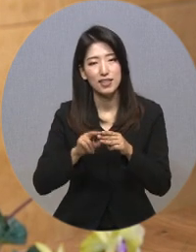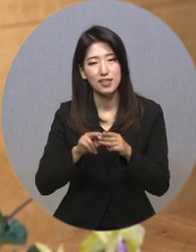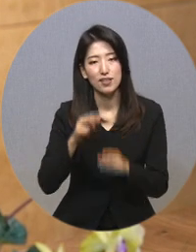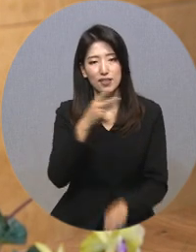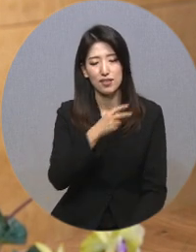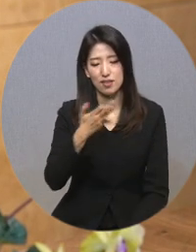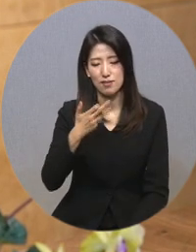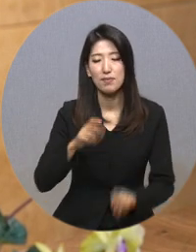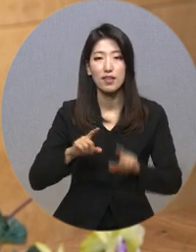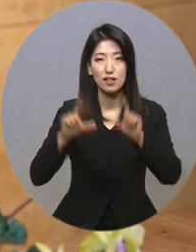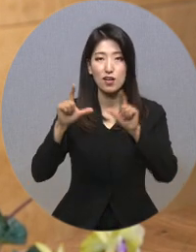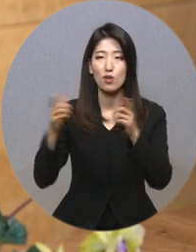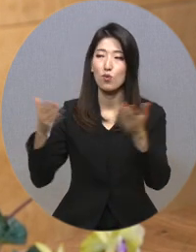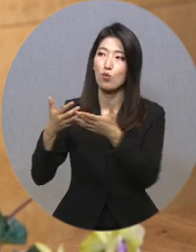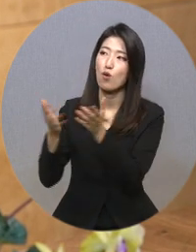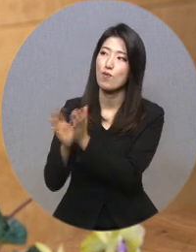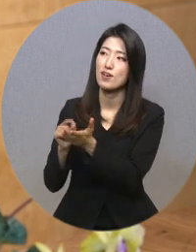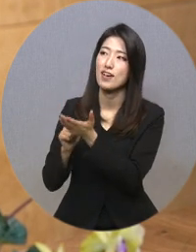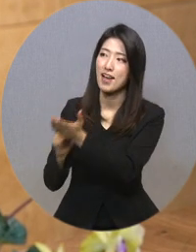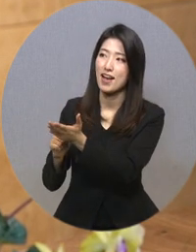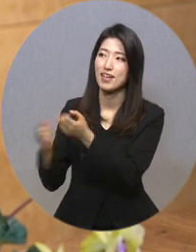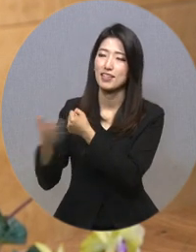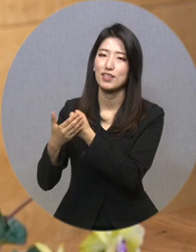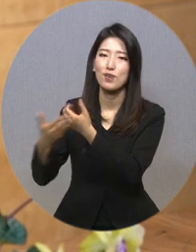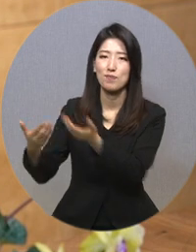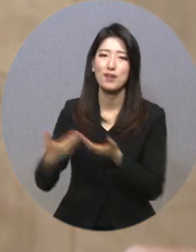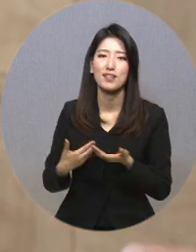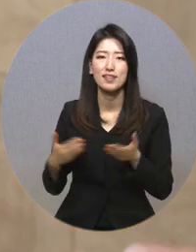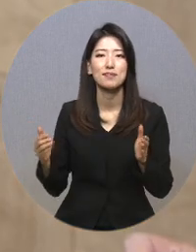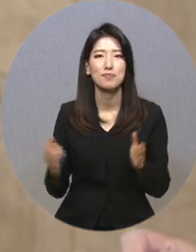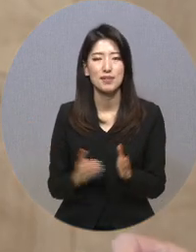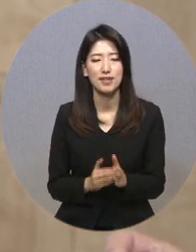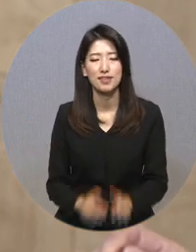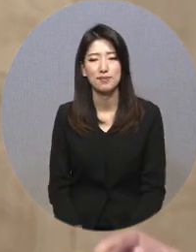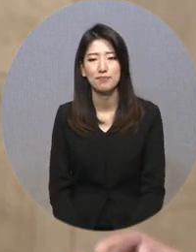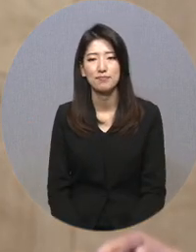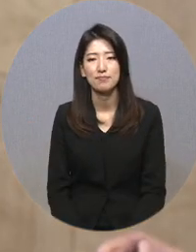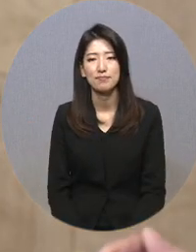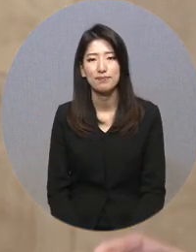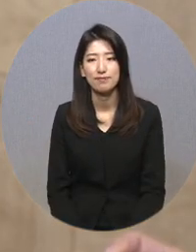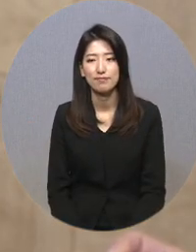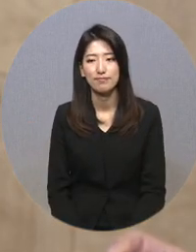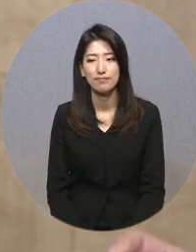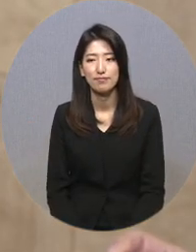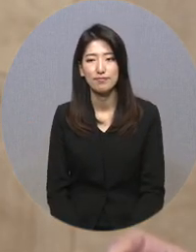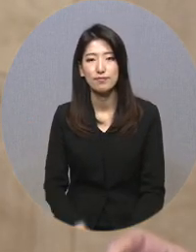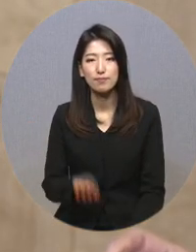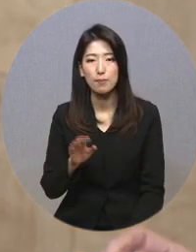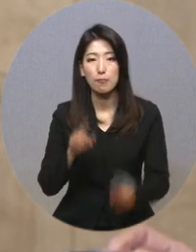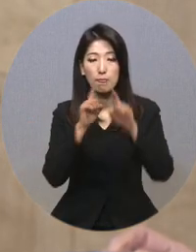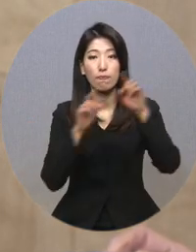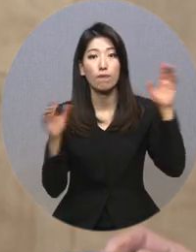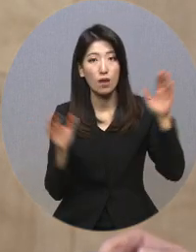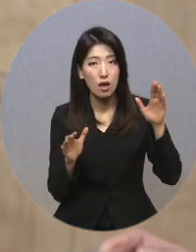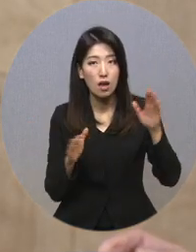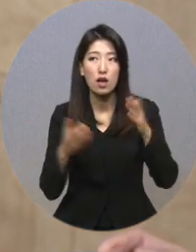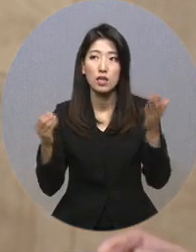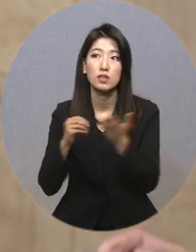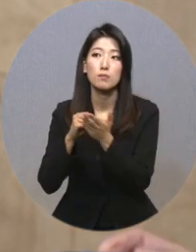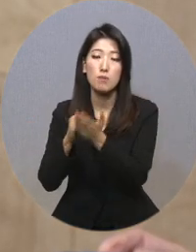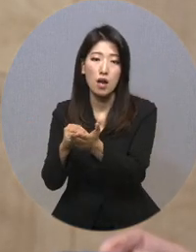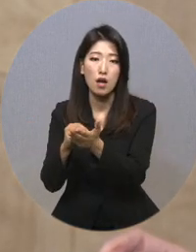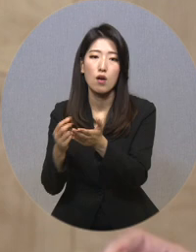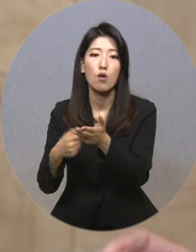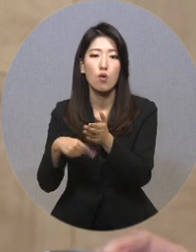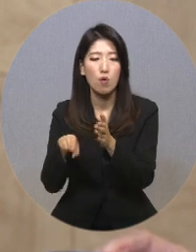2018년에 제가 노동부로부터 지원받아서 운영하고 있습니다. 그래서 여기서 말씀하신 가장 큰 것은 결국은 애들을 취업시키기 위한